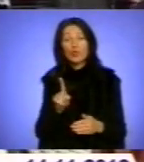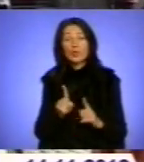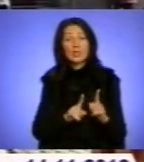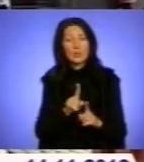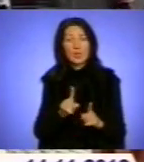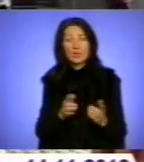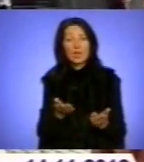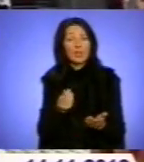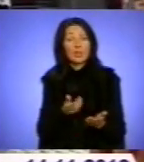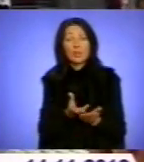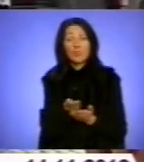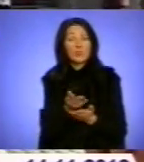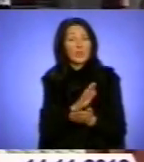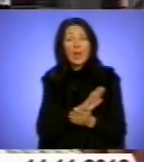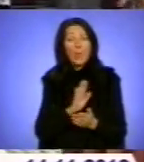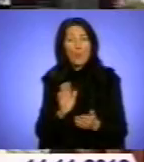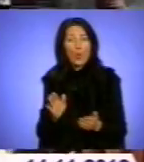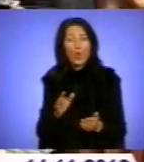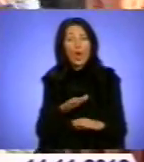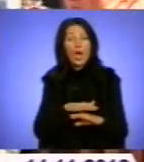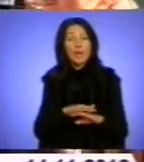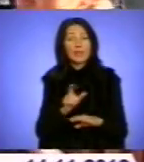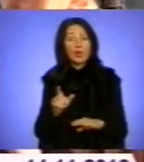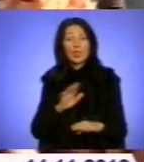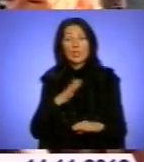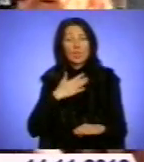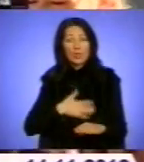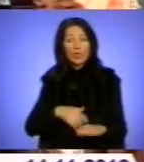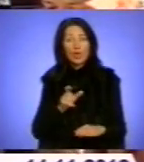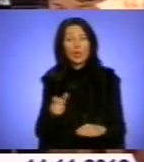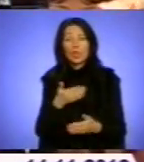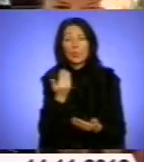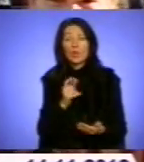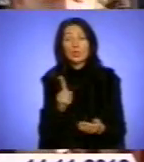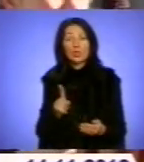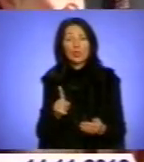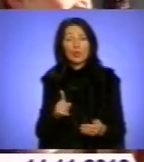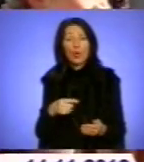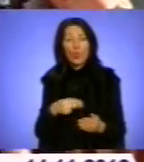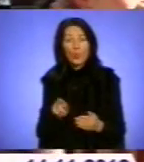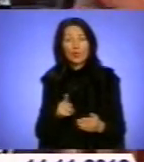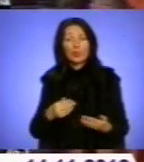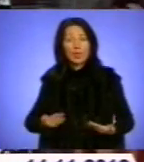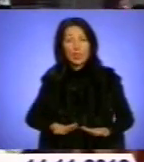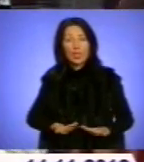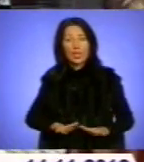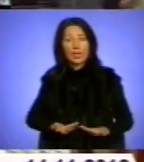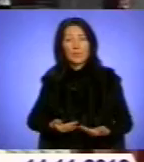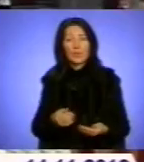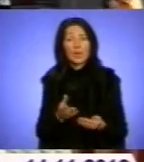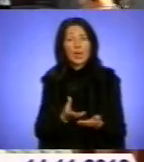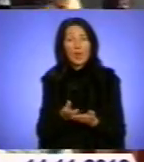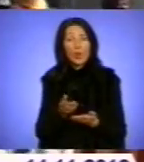але проклад не було. І народ невдоволений, люди не мають за що купити, за що жити. Також мав проклад